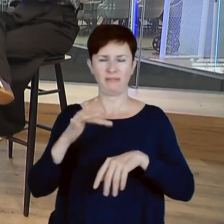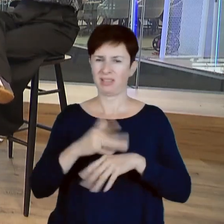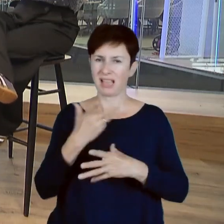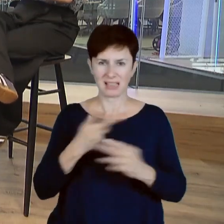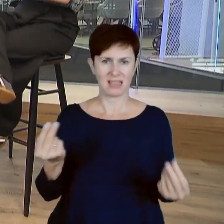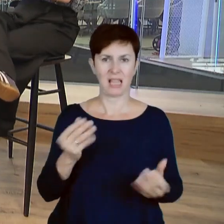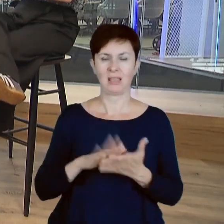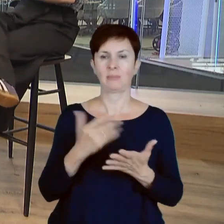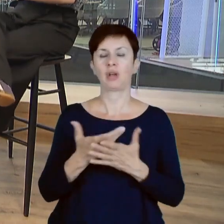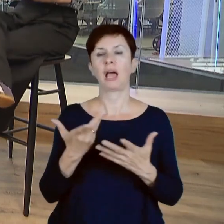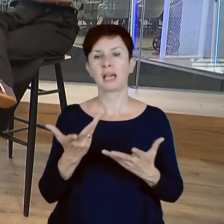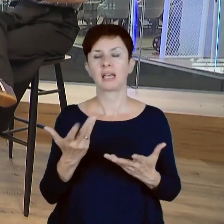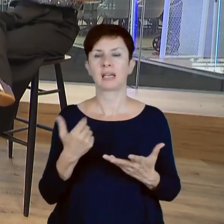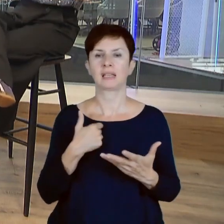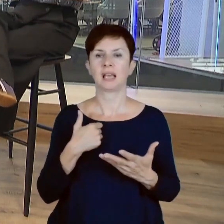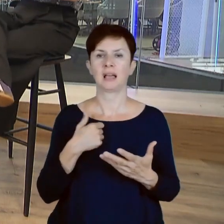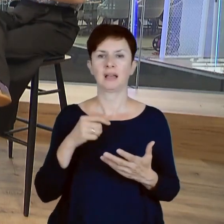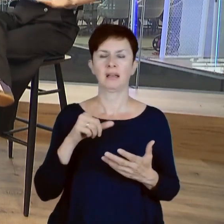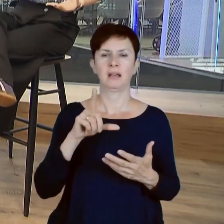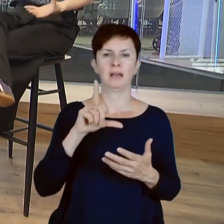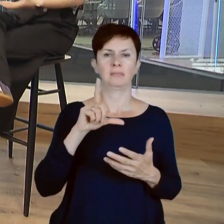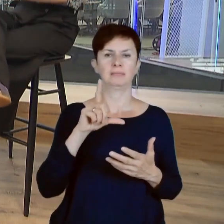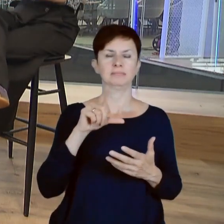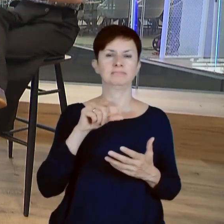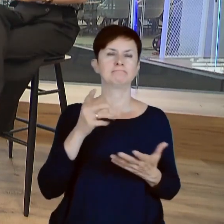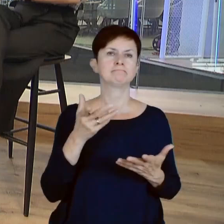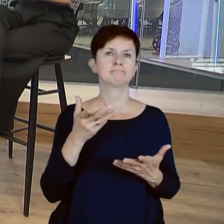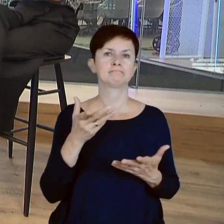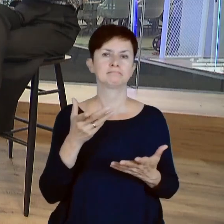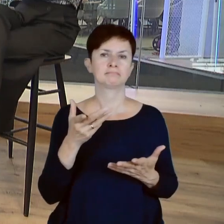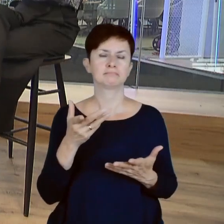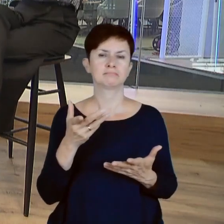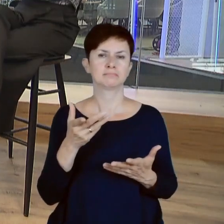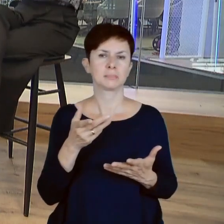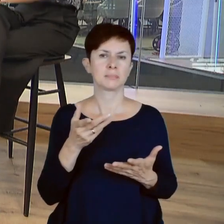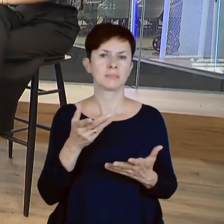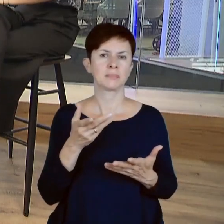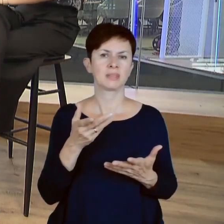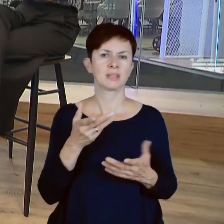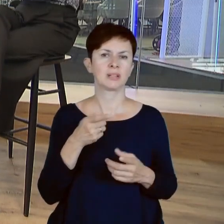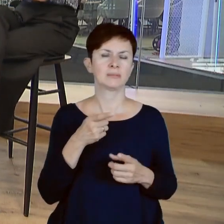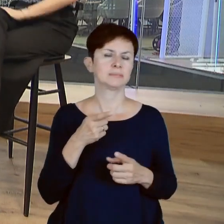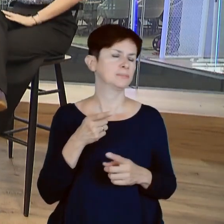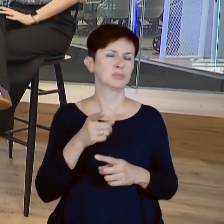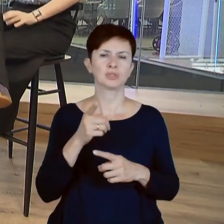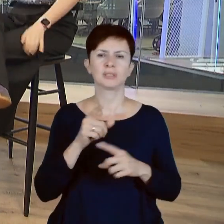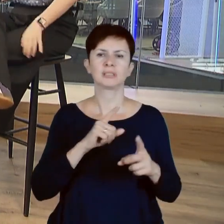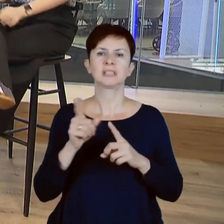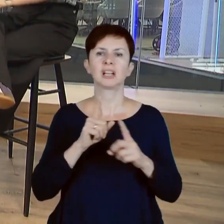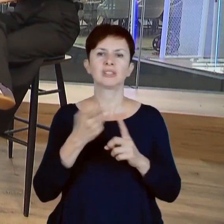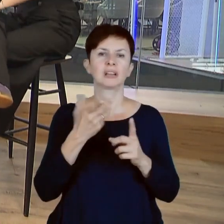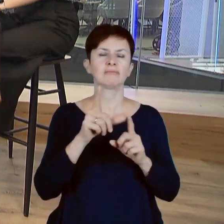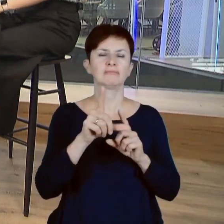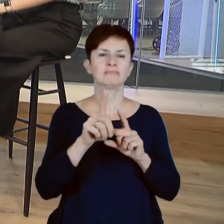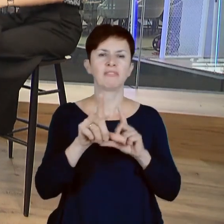na setkach PDF-ów wcale nie musi nam dać idealnego efektu po prostu, więc to też jest kwestia selekcjonowania. Przepraszam, ci przerwałam. Znaczy